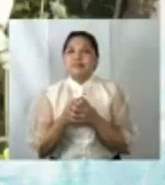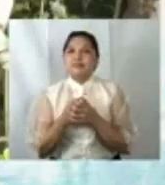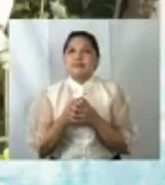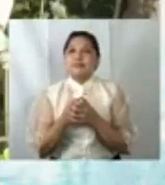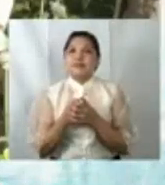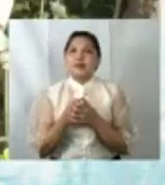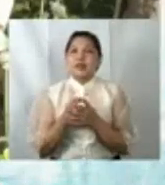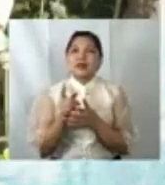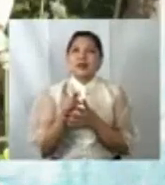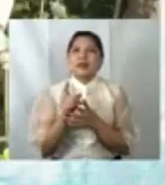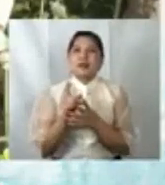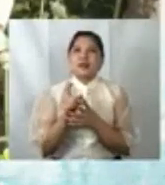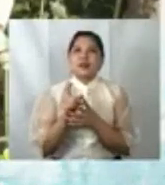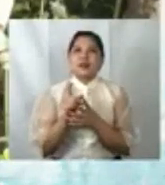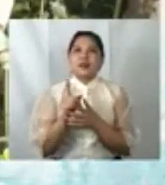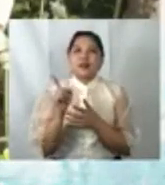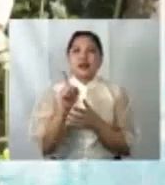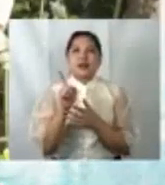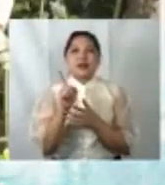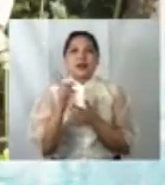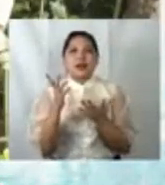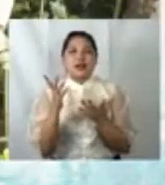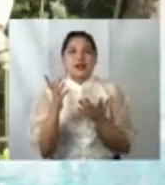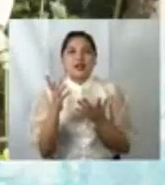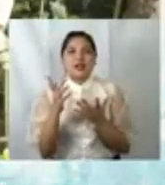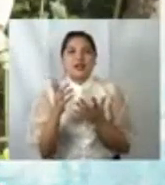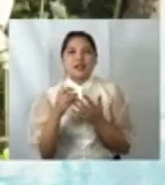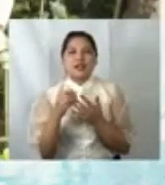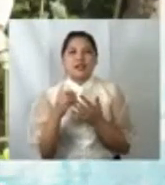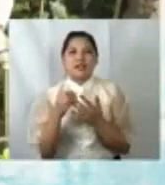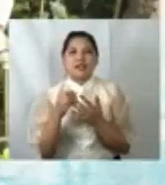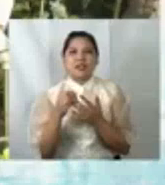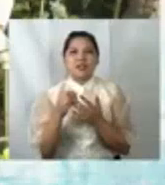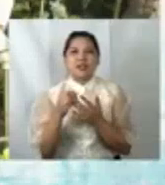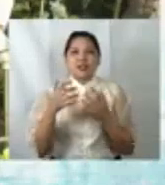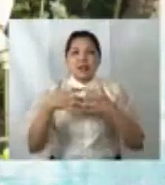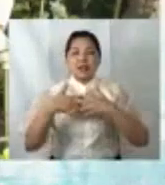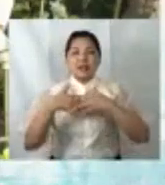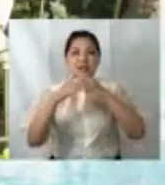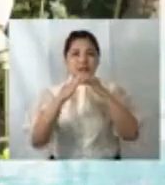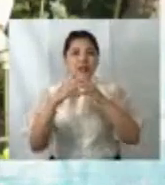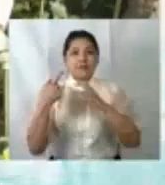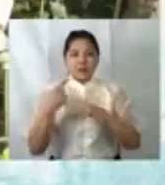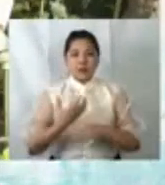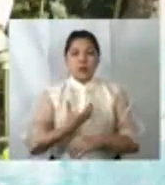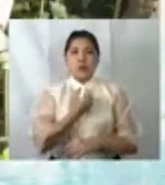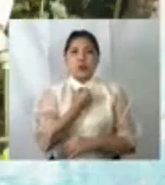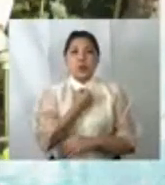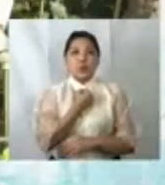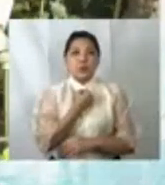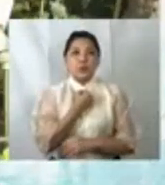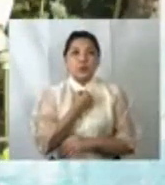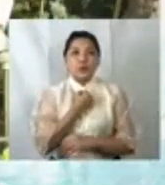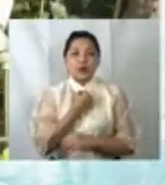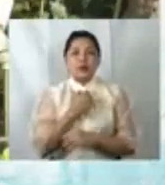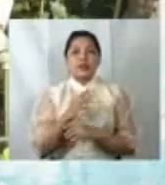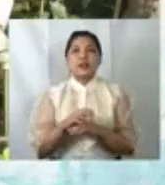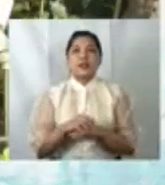tawag dito, sampal sa mga Pilipino, dahil nagtatatag na tayo ng ating pamahalaan, pinroklaman natin yung